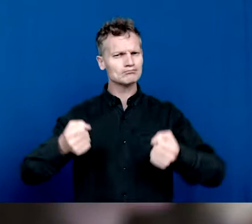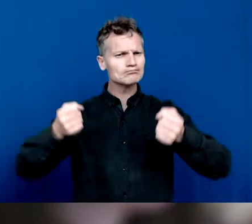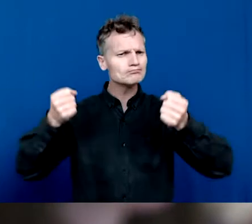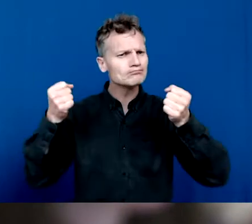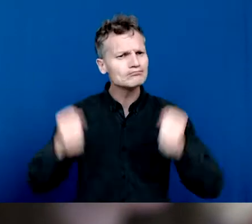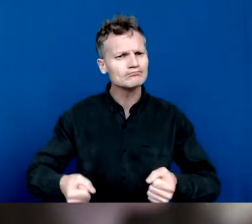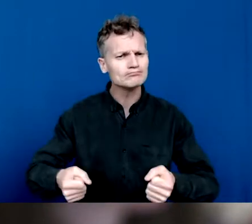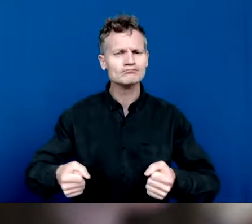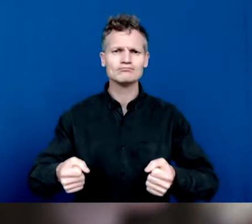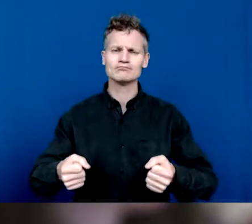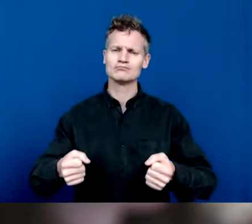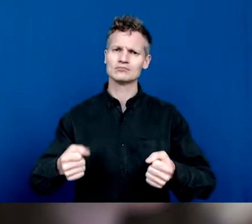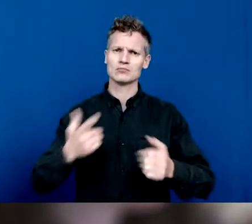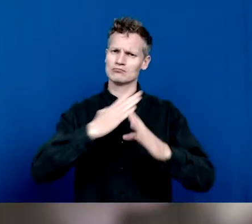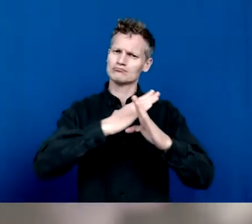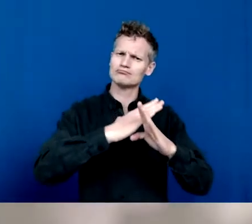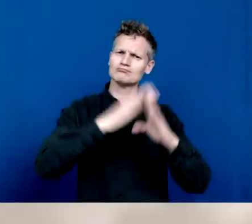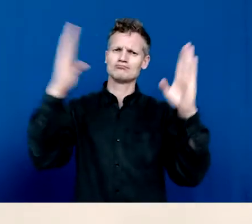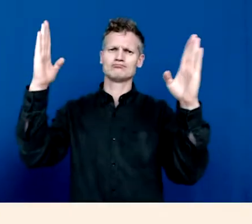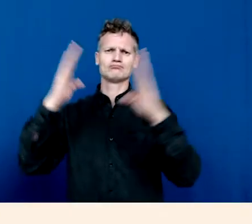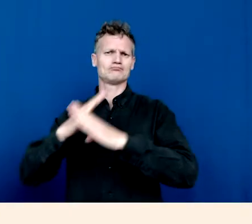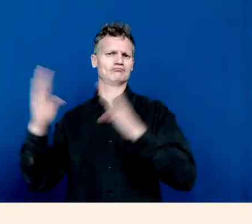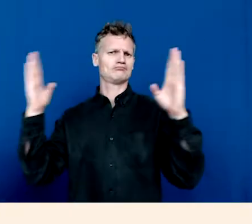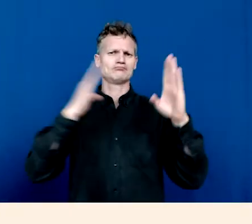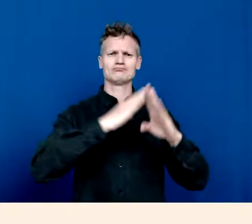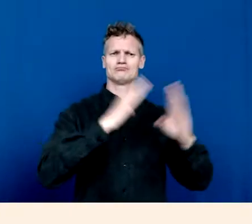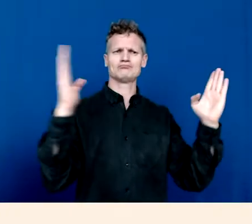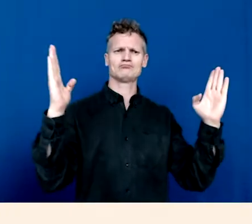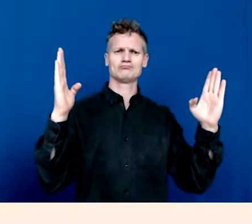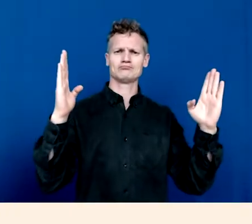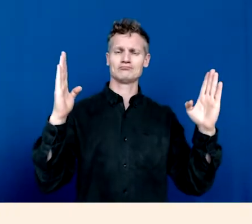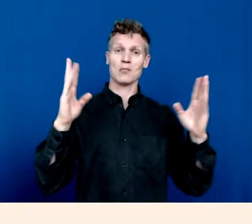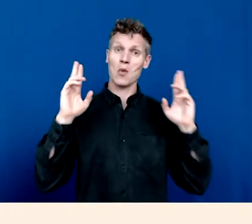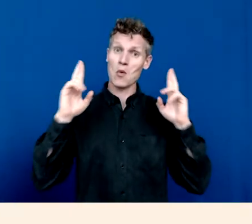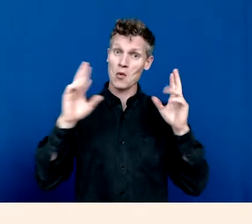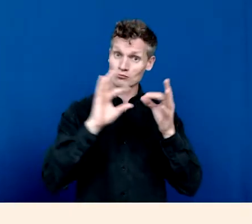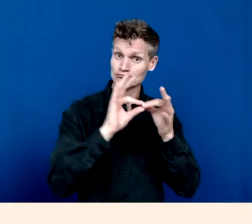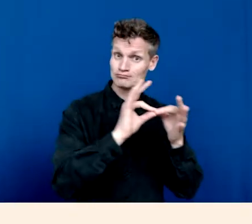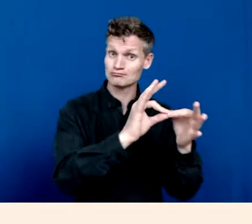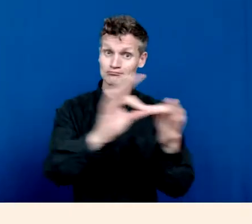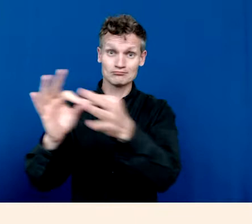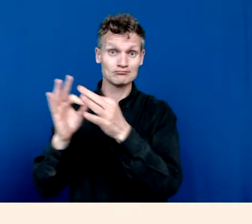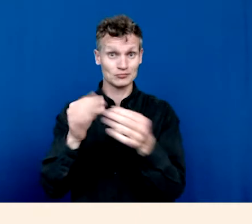surmonter les obstacles auxquels nous faisons face et nous vous invitons à travailler avec nous.